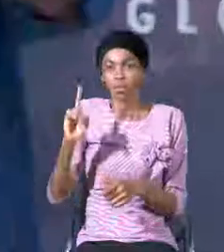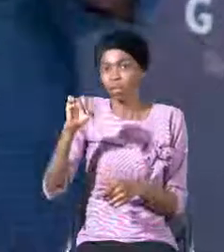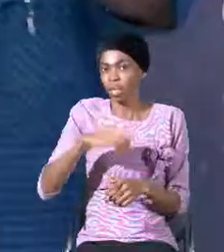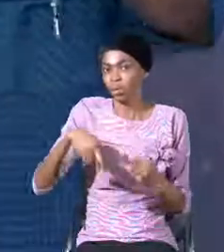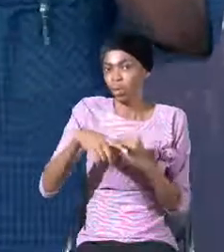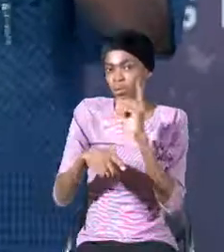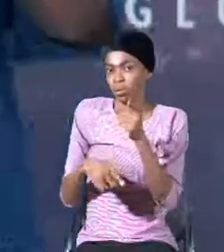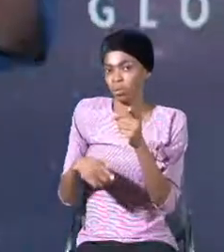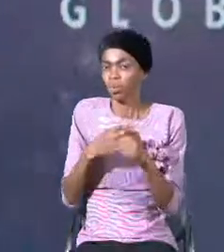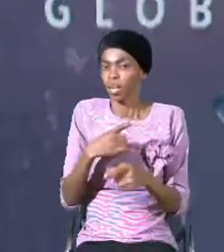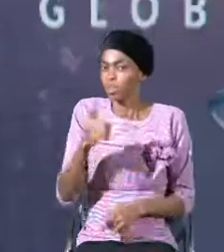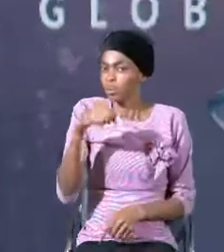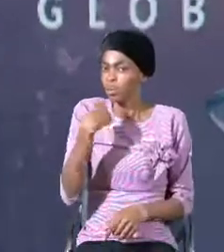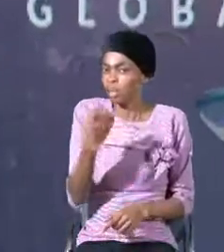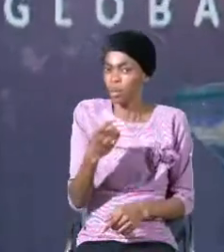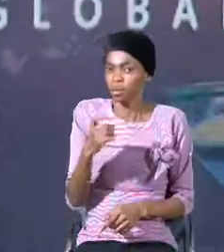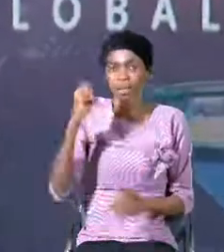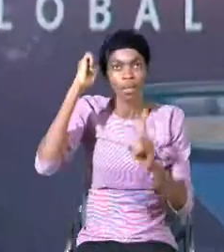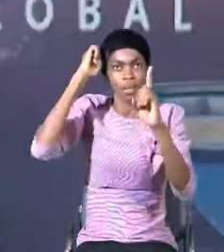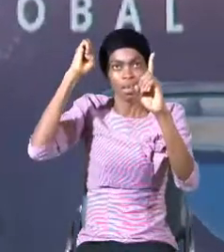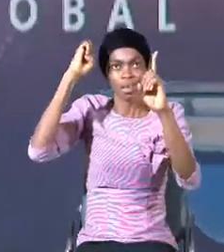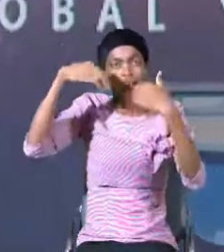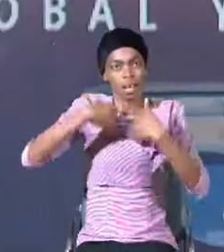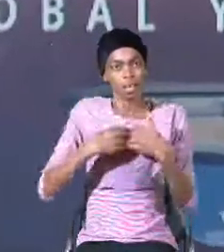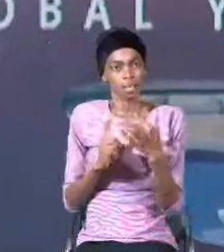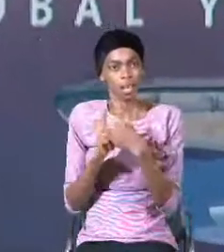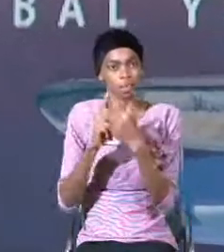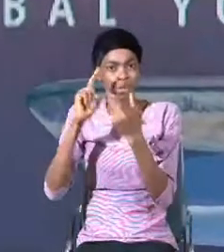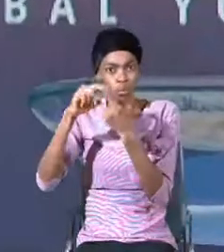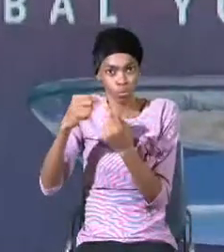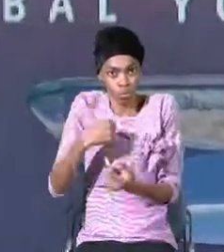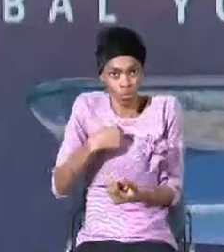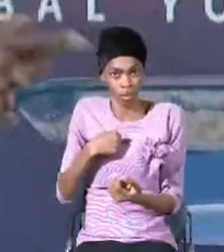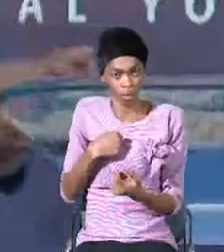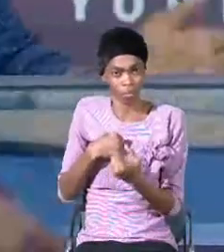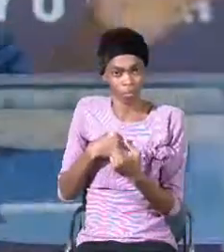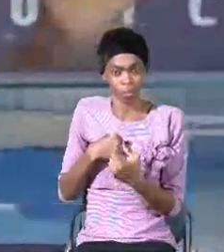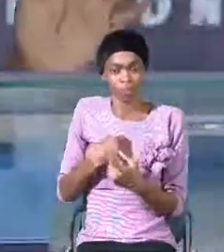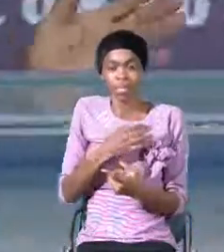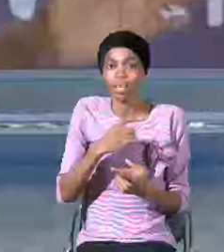tous ceux qui sont autour de toi et dis-toi, il m'est apparu